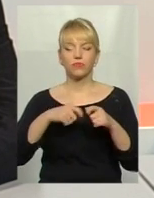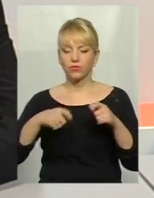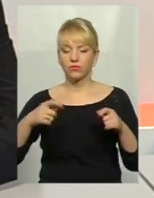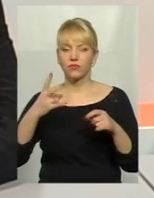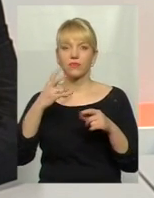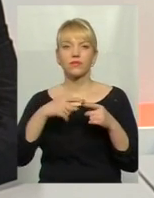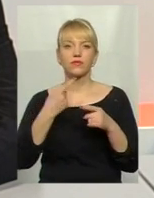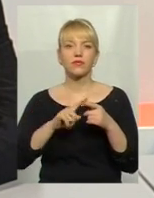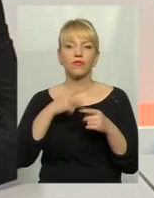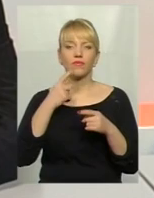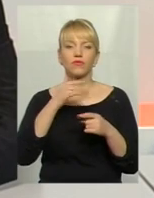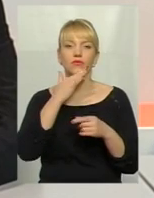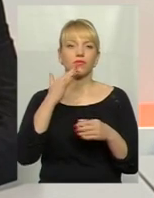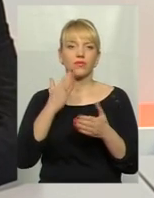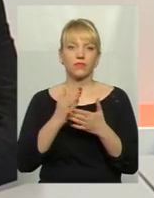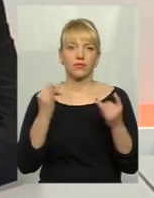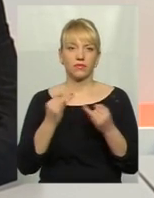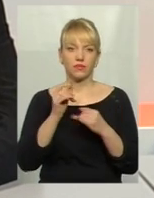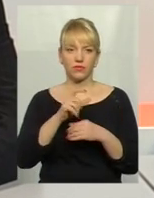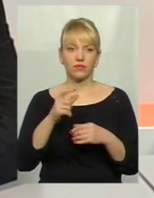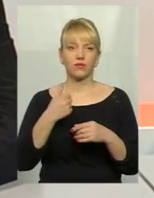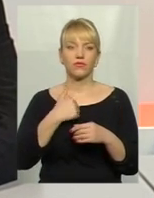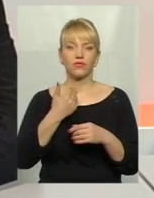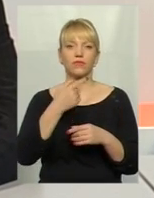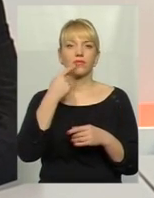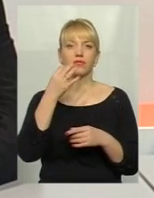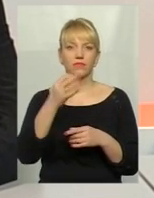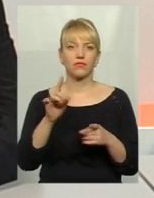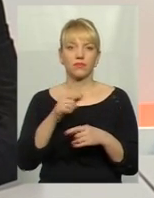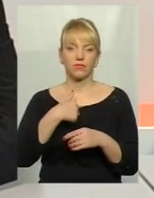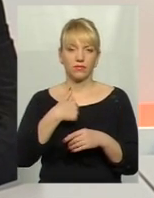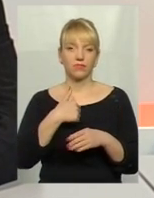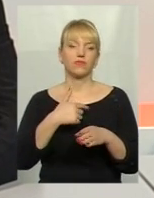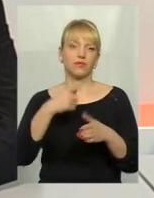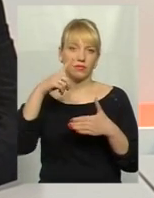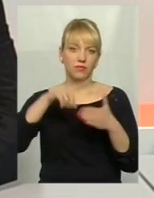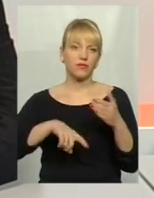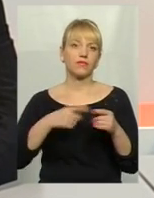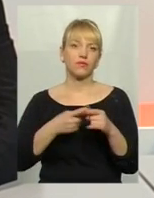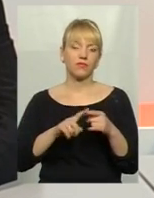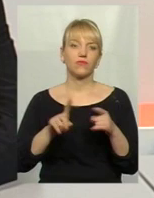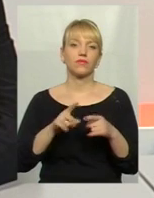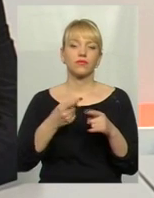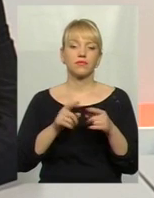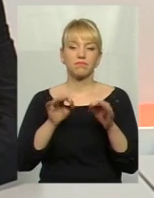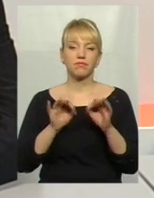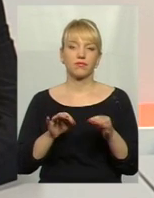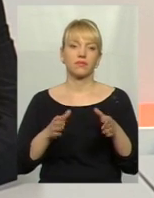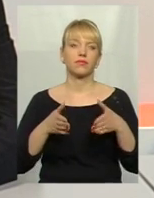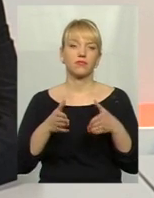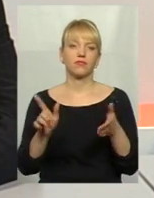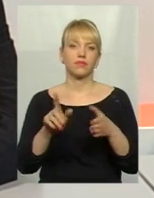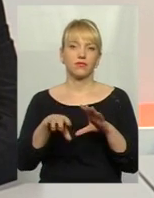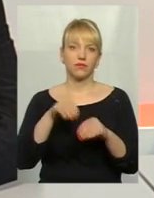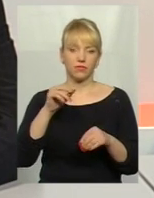людей. Хочу сказати, що я щиро вірю в тому, що це той правильний шлях, який вибрала наша